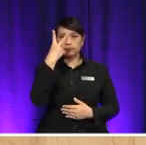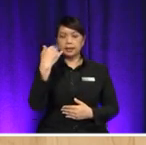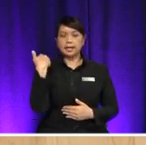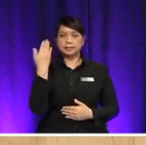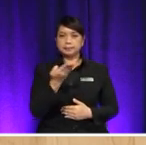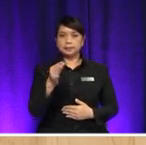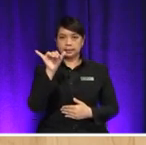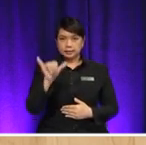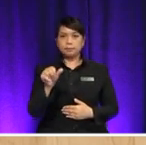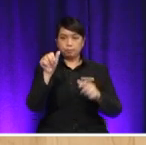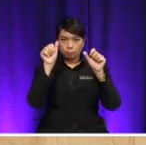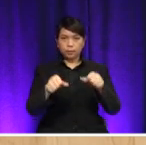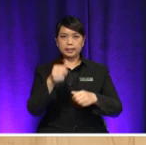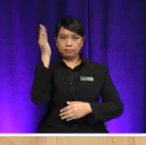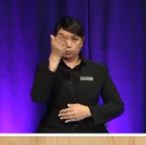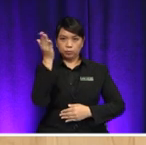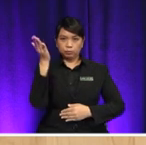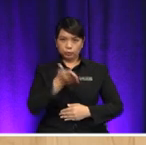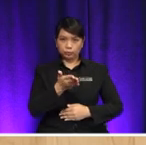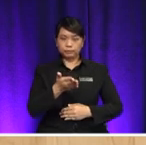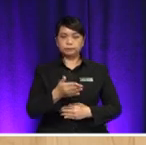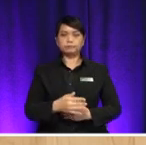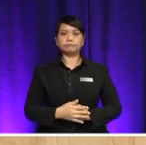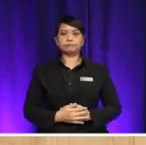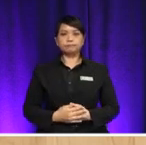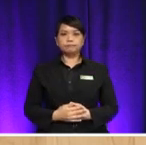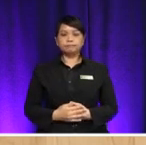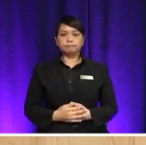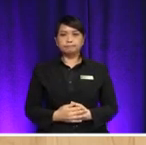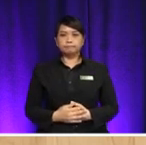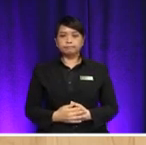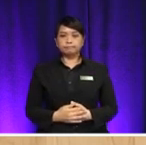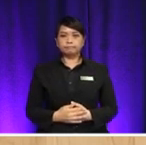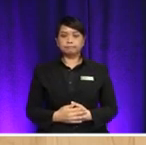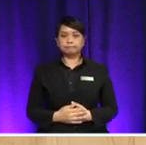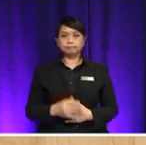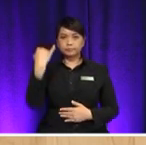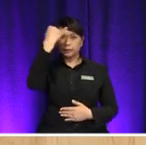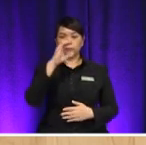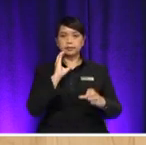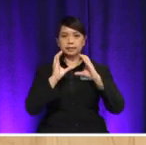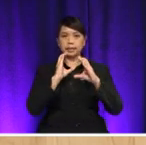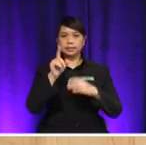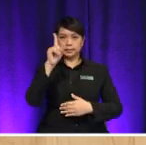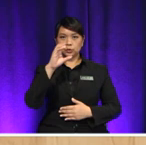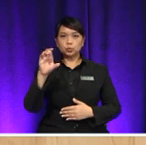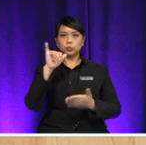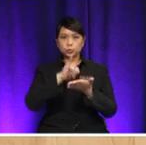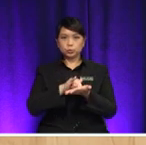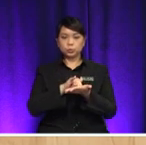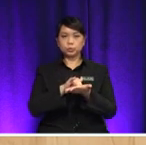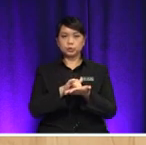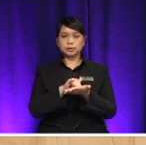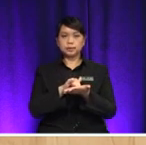yang pertama kita boleh potong yang 100 tuh oke oke Sebenarnya dia